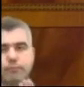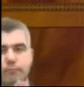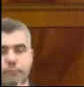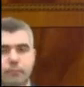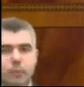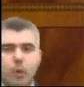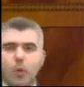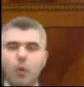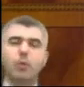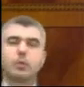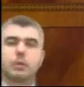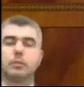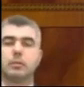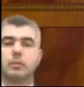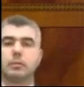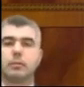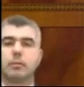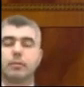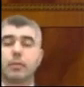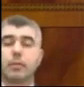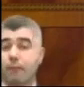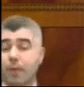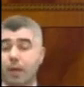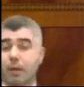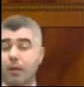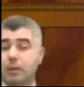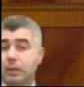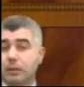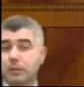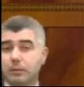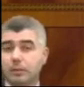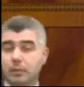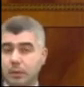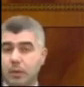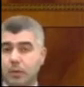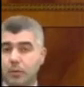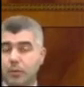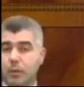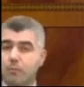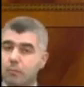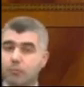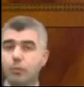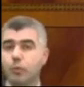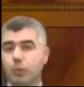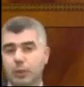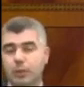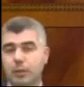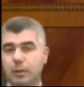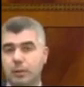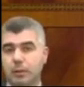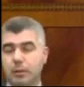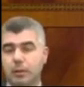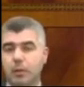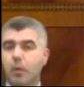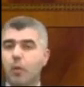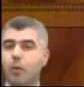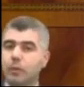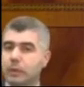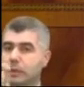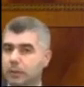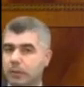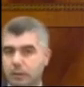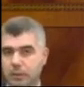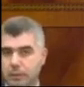الطاقة والمجال الرقمي. نعم، هناك محاور في هذه المجالات نستطيع بناءها